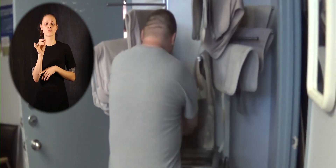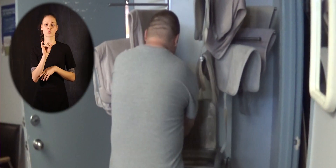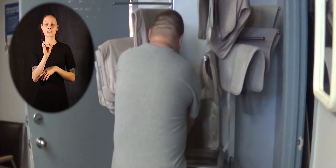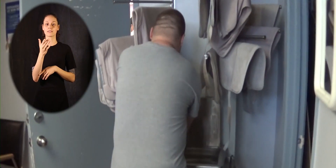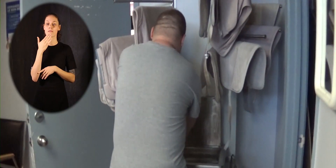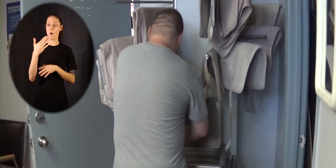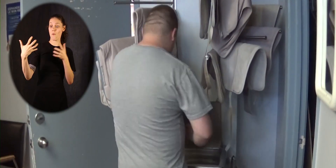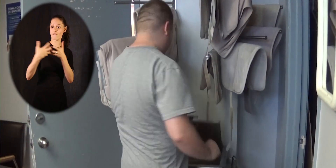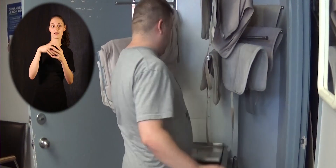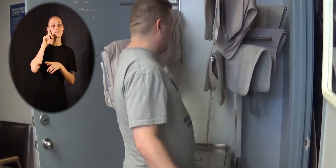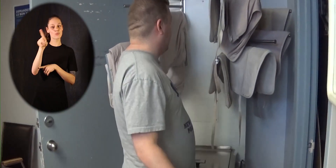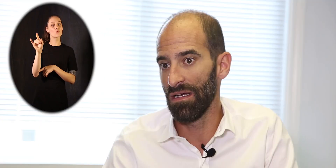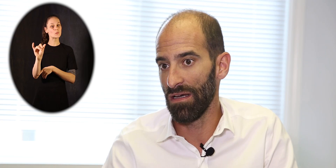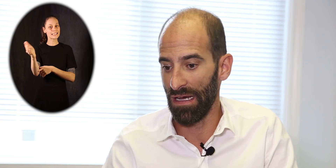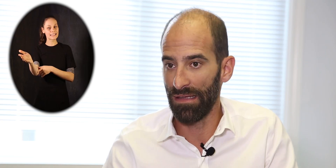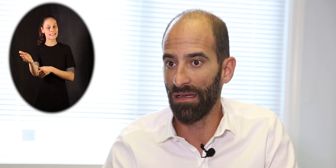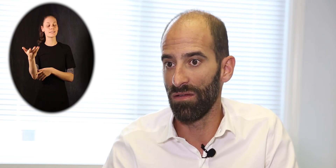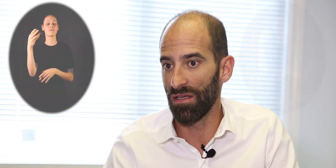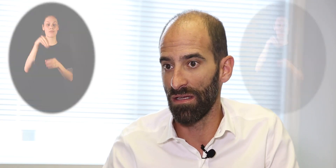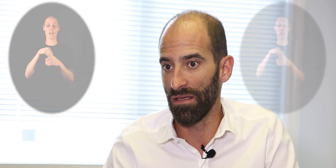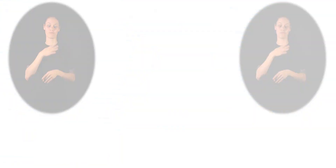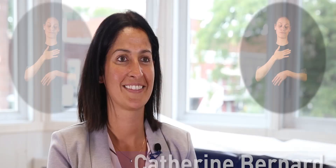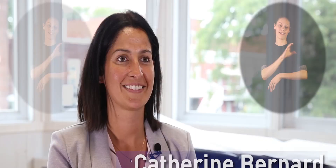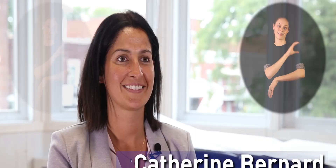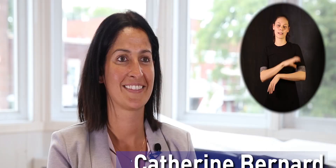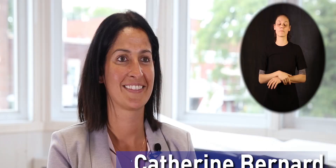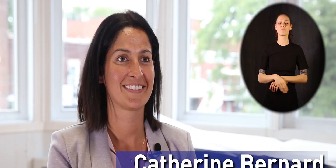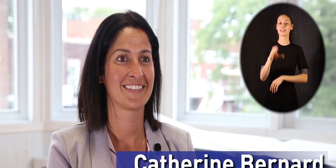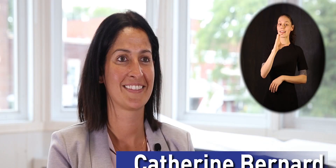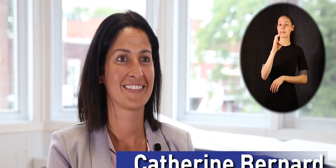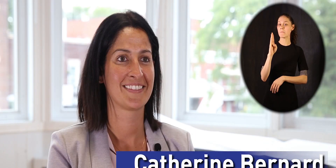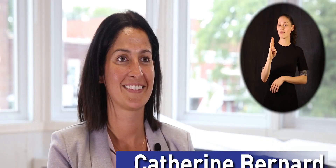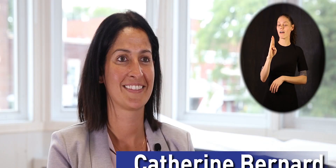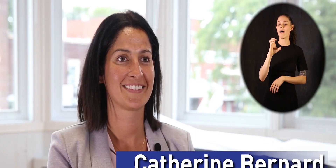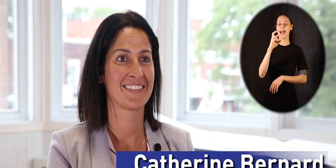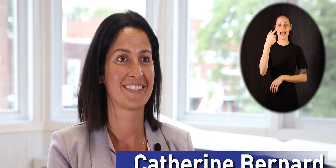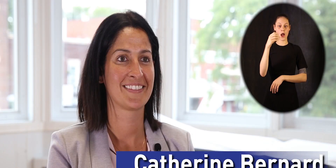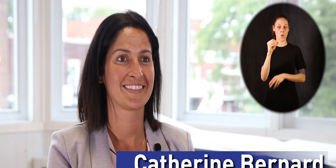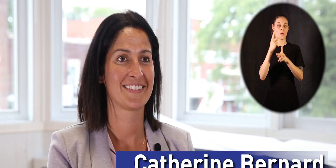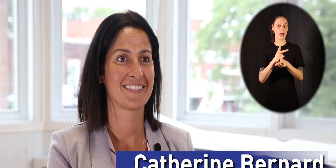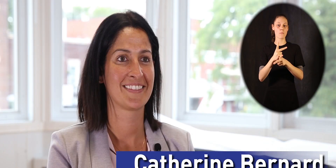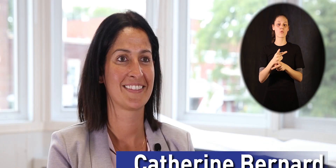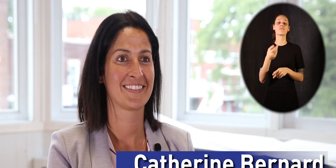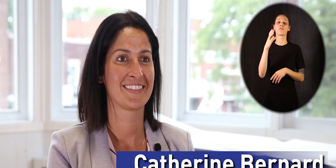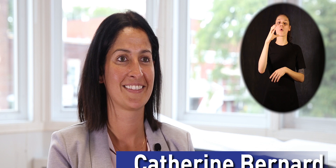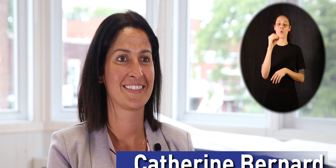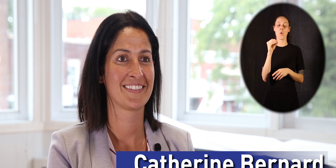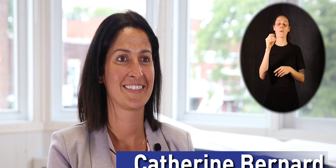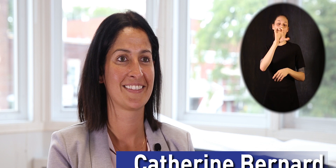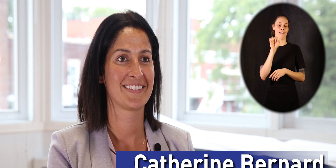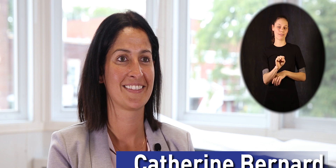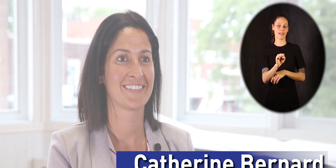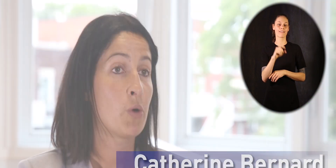aussi c'était un bon fit pour eux aussi à l'intérieur de notre clinique. Catherine Bernard, ergothérapeute et copropriétaire,